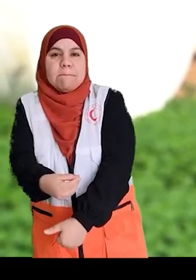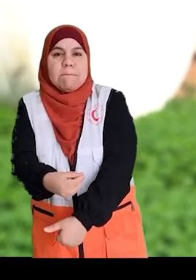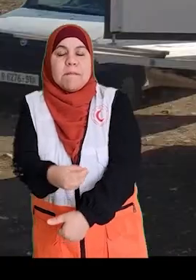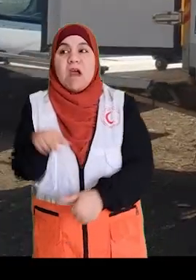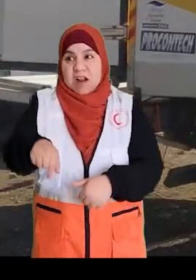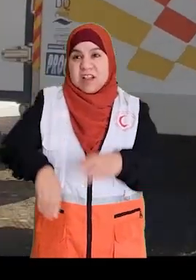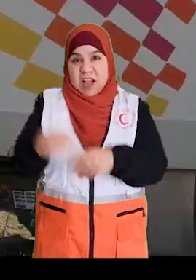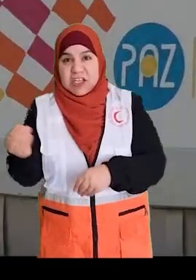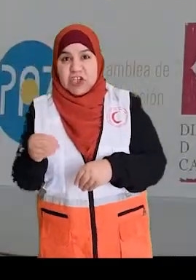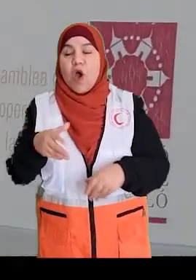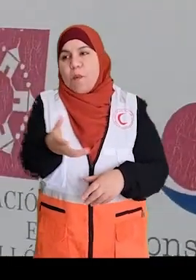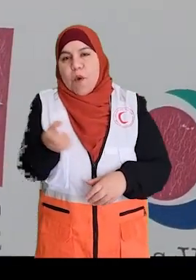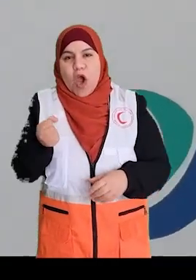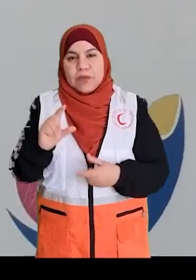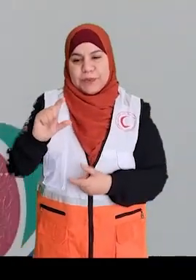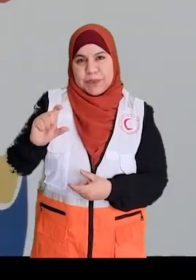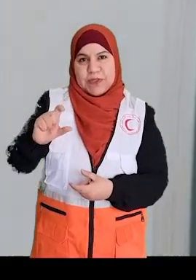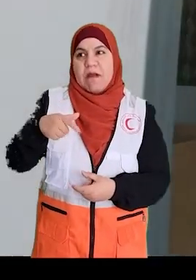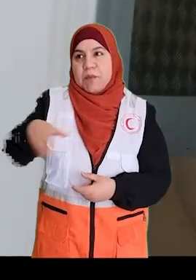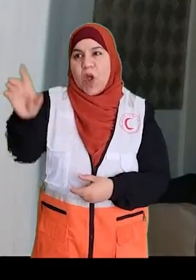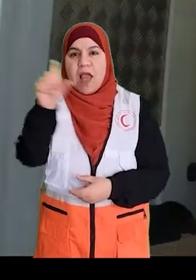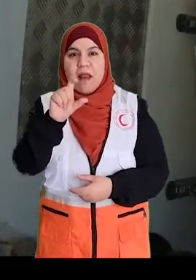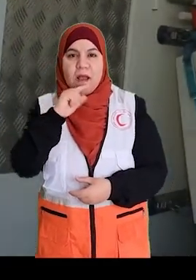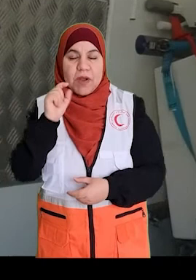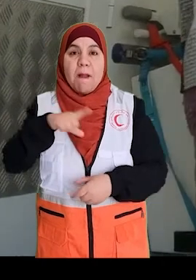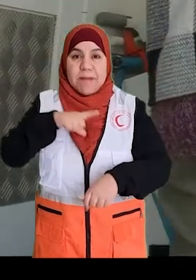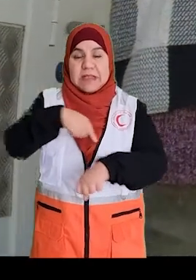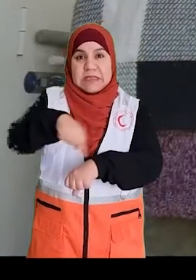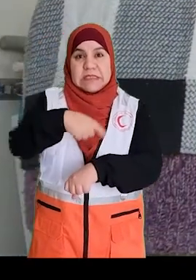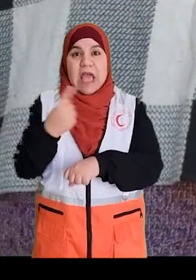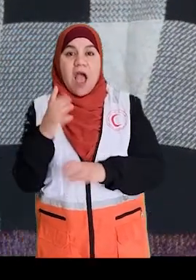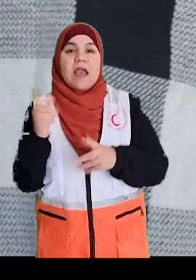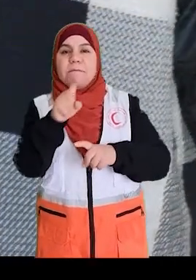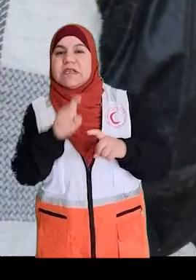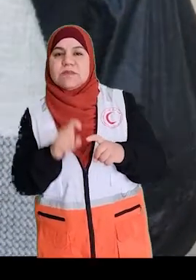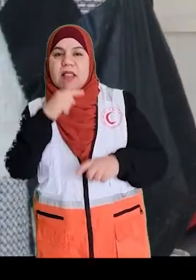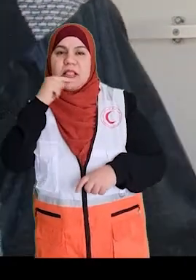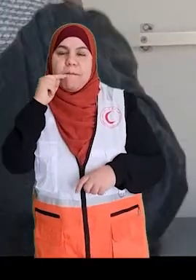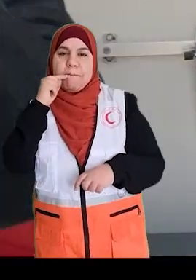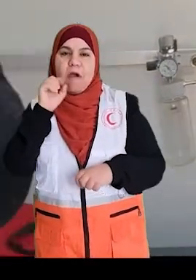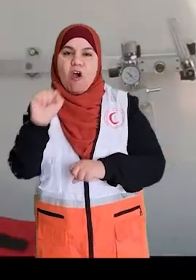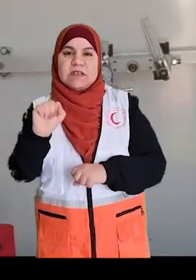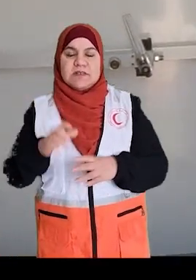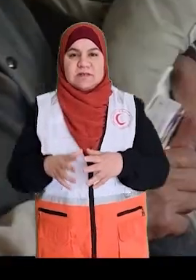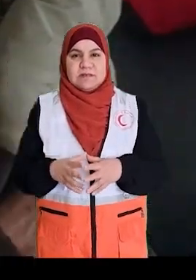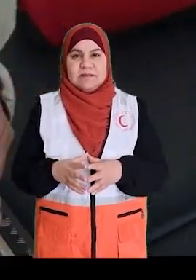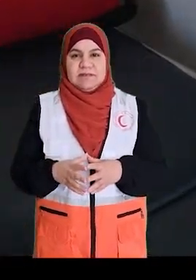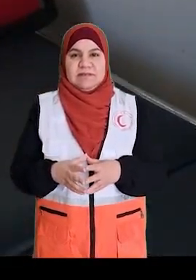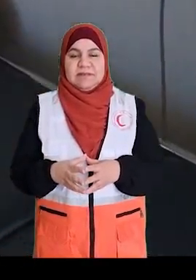النتيجة مرة واحدة، بأخذوه معاهم على الهلال بعد ساعة بيعطونا كده نسبة دمنا.